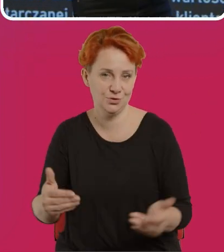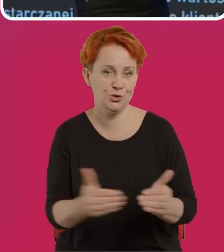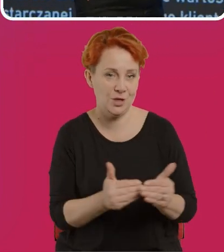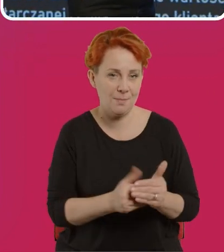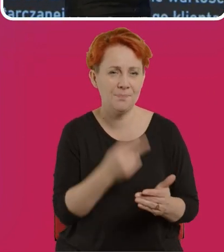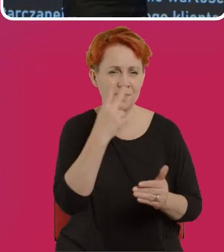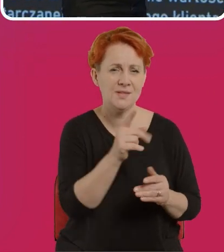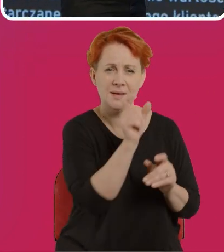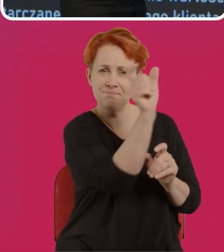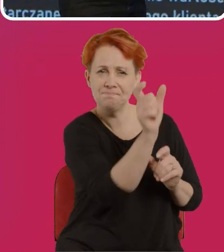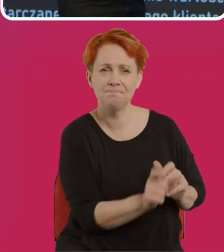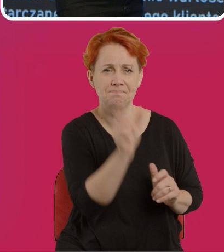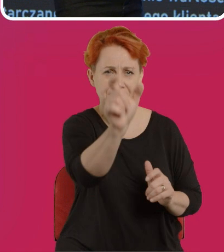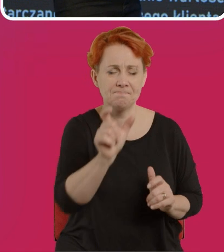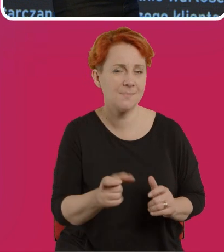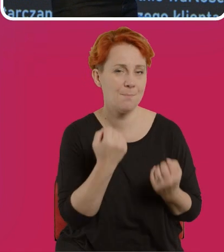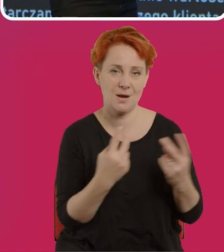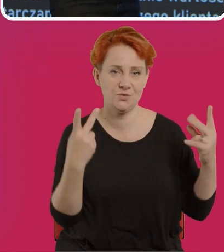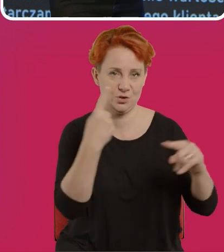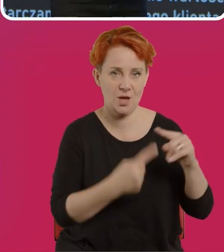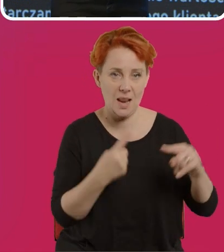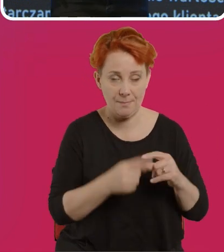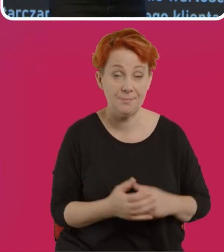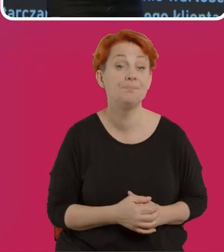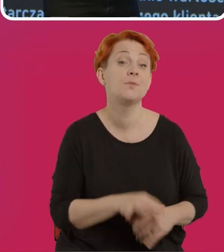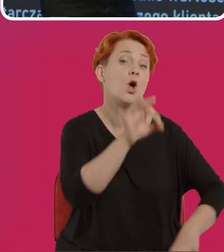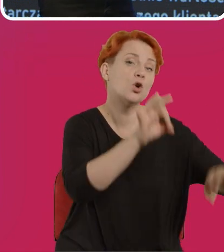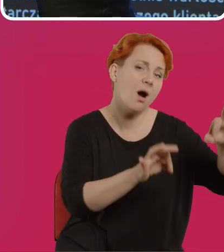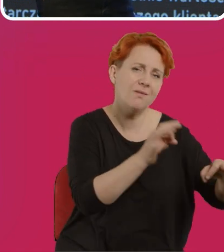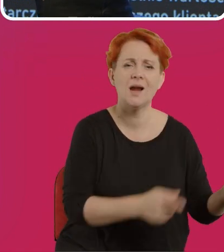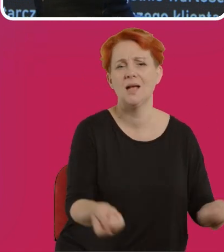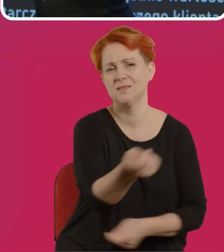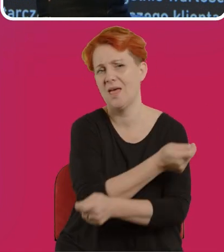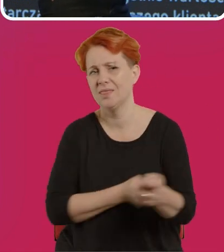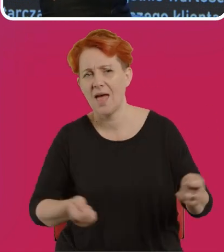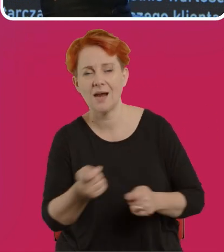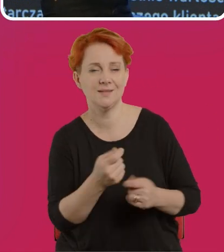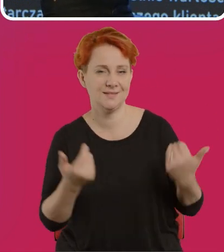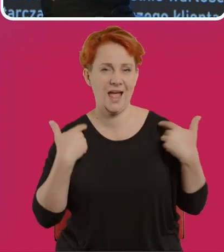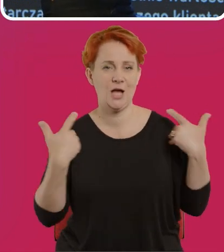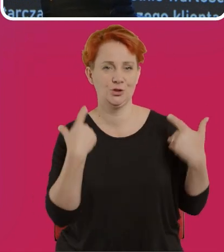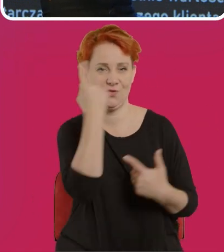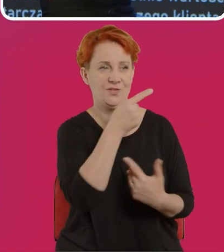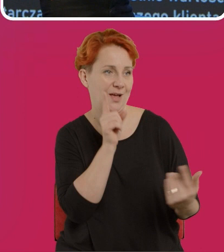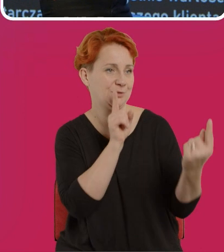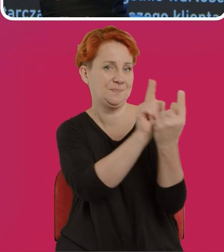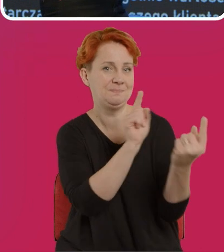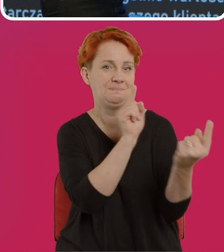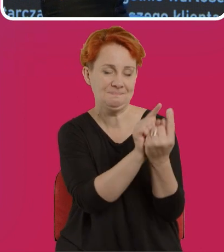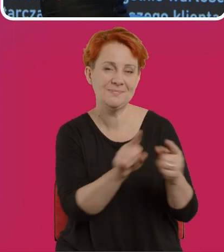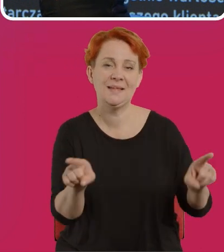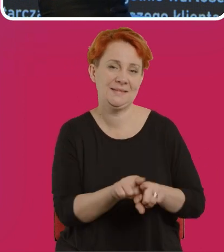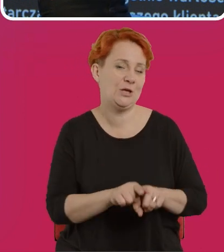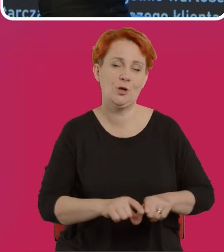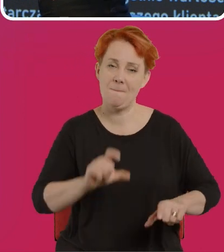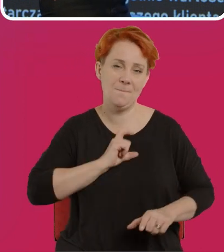zaznaczyłam i one uważam są bardzo, bardzo ważne. Oprócz konferencji, targów i tak dalej, czyli takiego face to face z klientami, trzeba niestety się ruszyć z